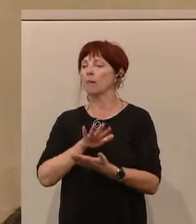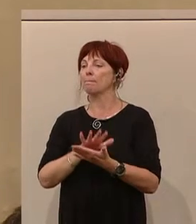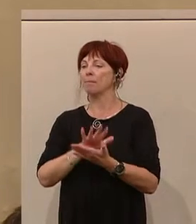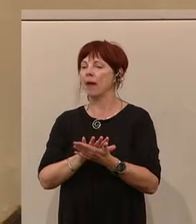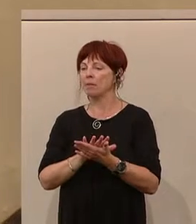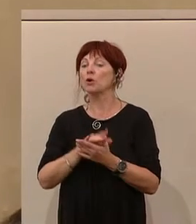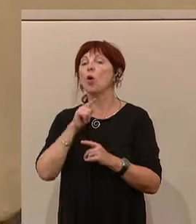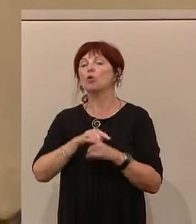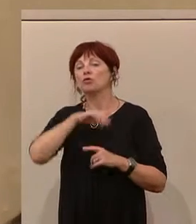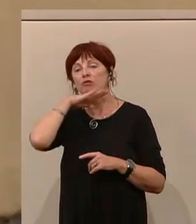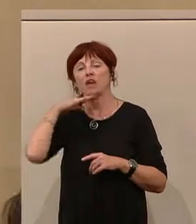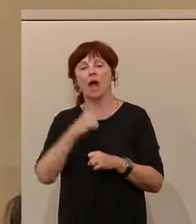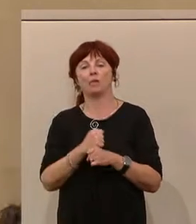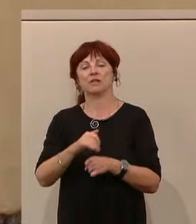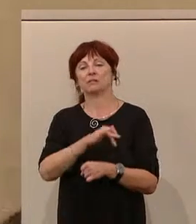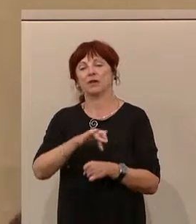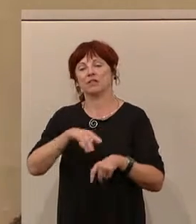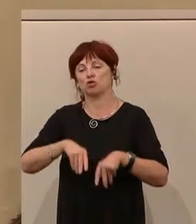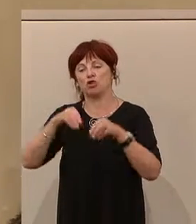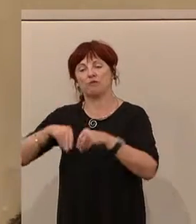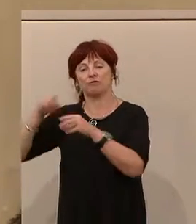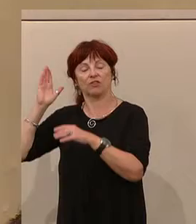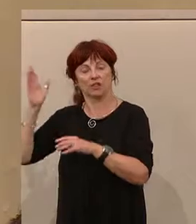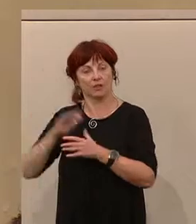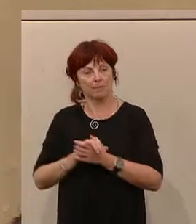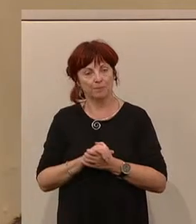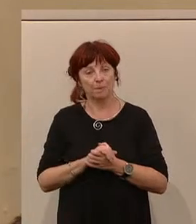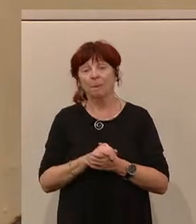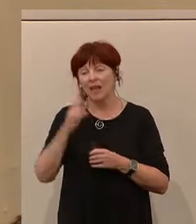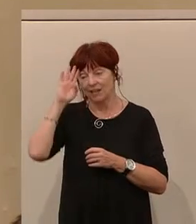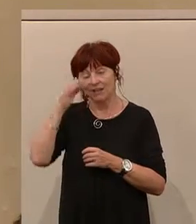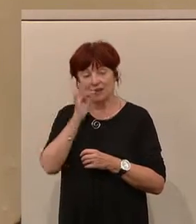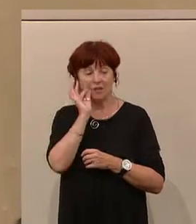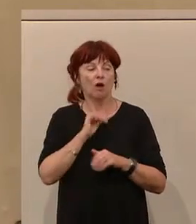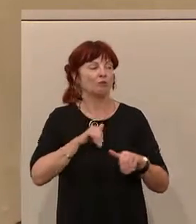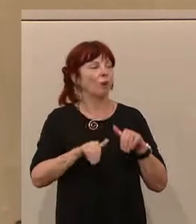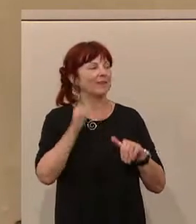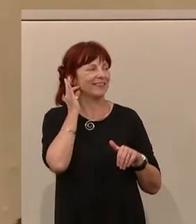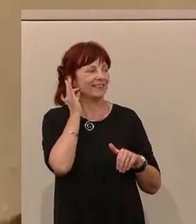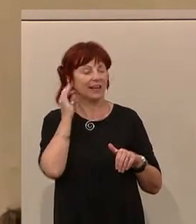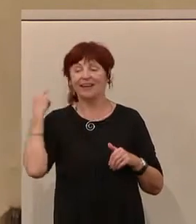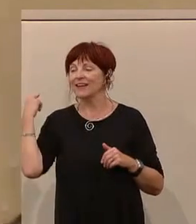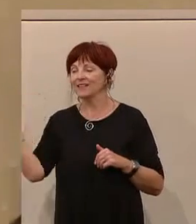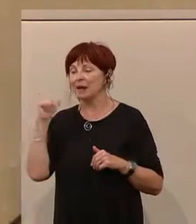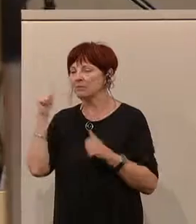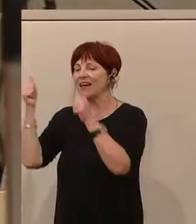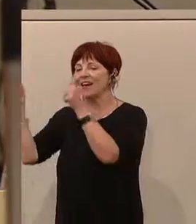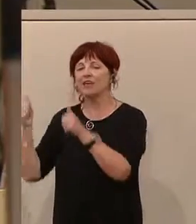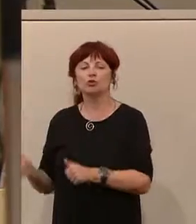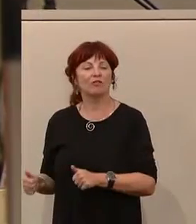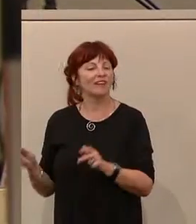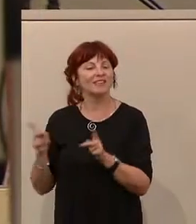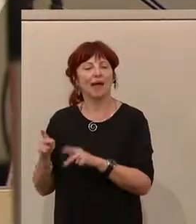viele Arbeitsplätze schaffen können. Ich weiß schon, Frau Ministerin, als Ministerin kann man keine Insolvenz anmelden, aber so wie